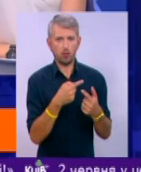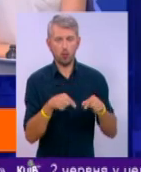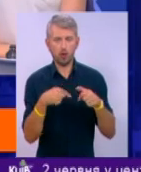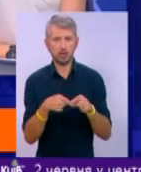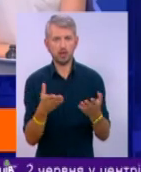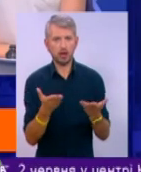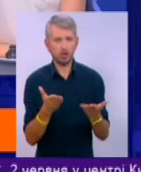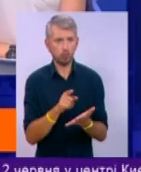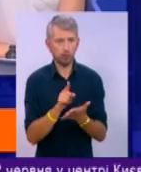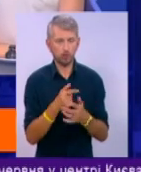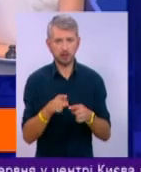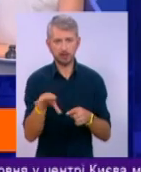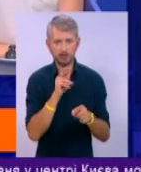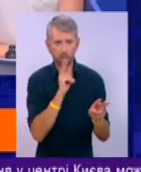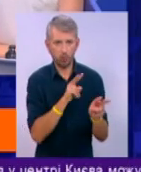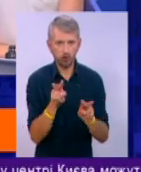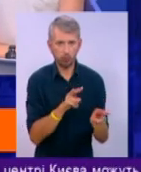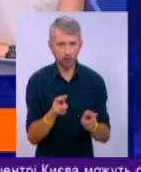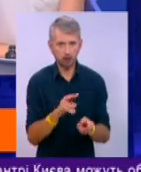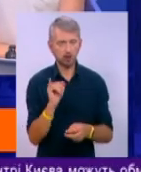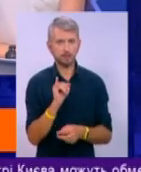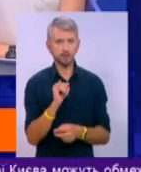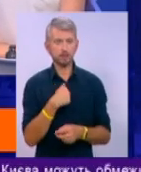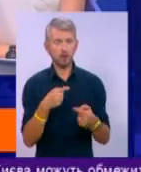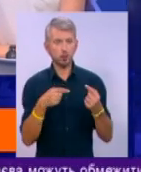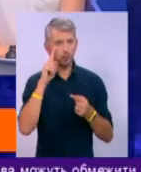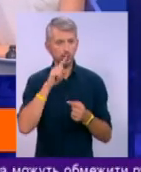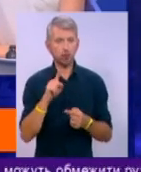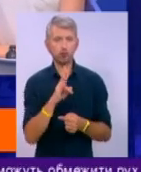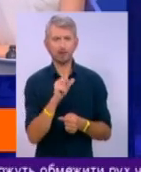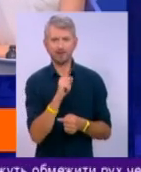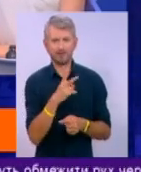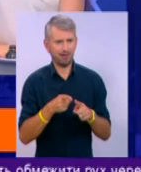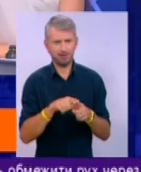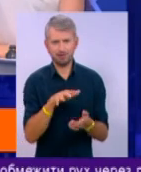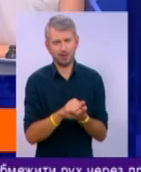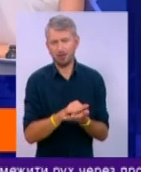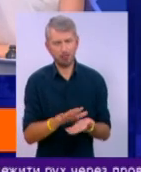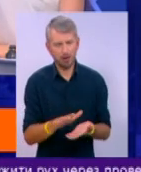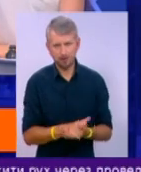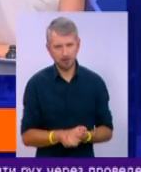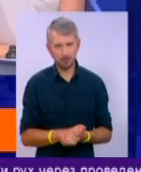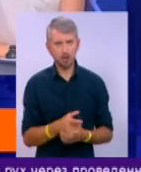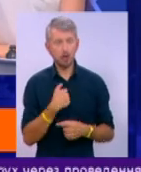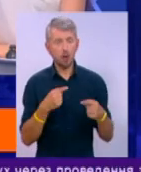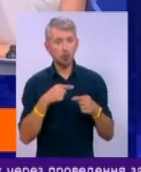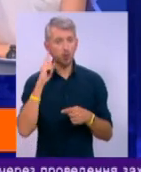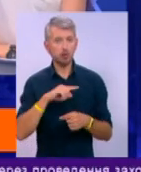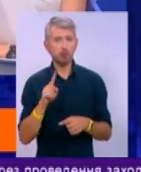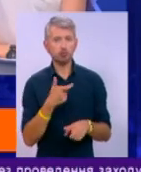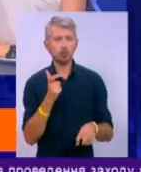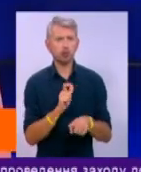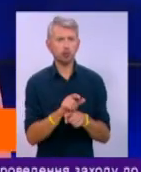які мусять це все моніторити. І я точно знаю, що НАЗК цим не займається. Я точно знаю, що